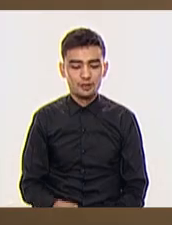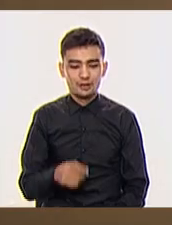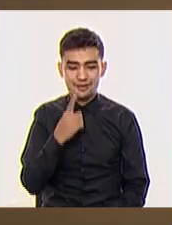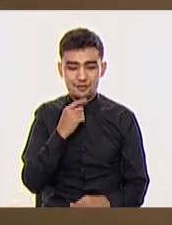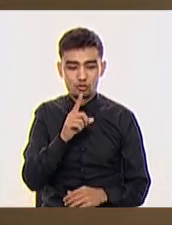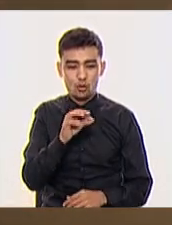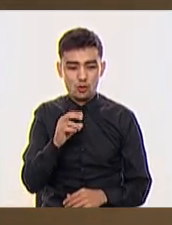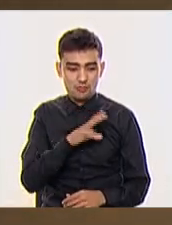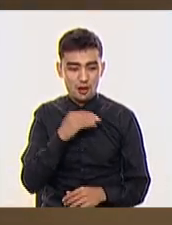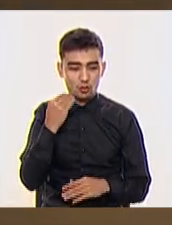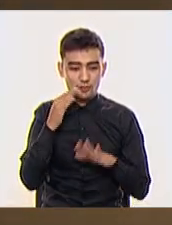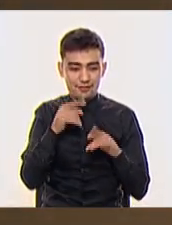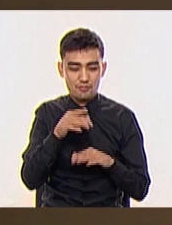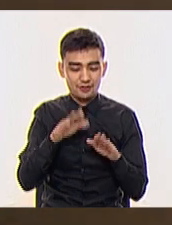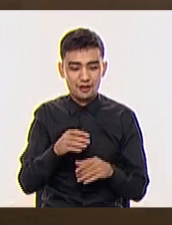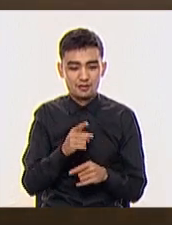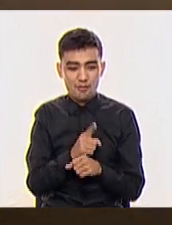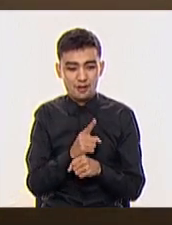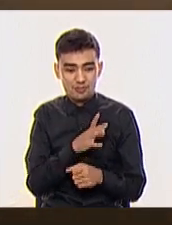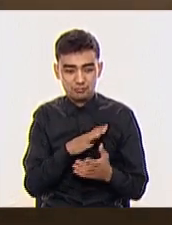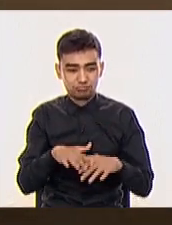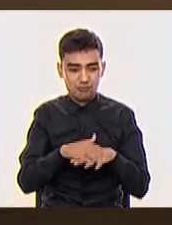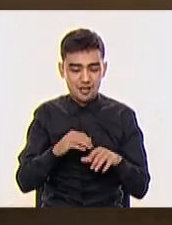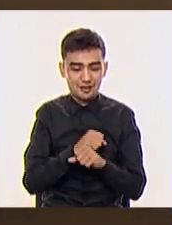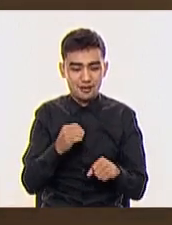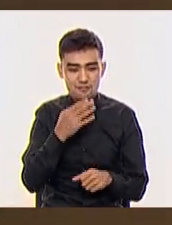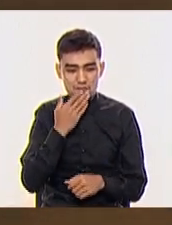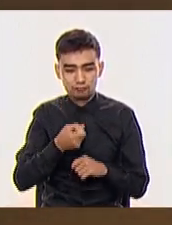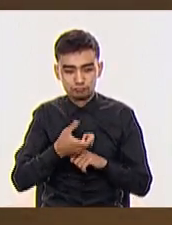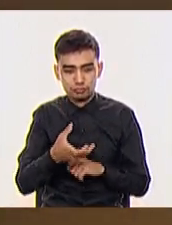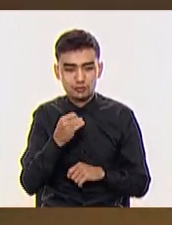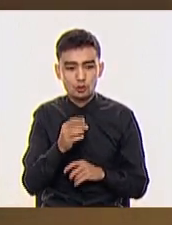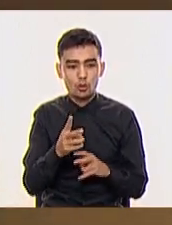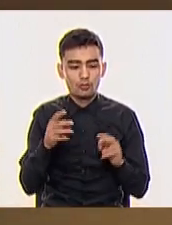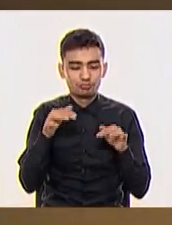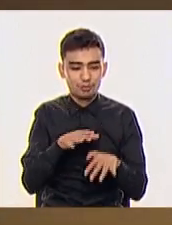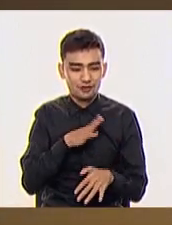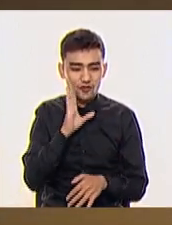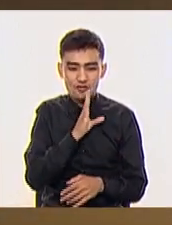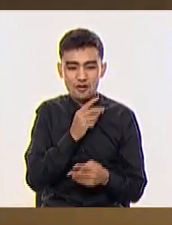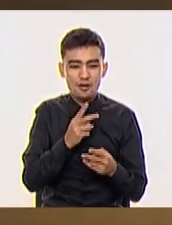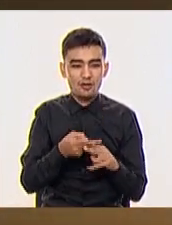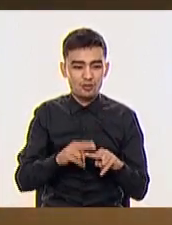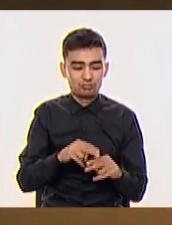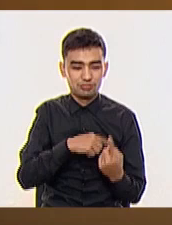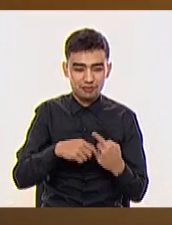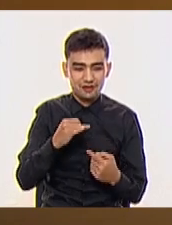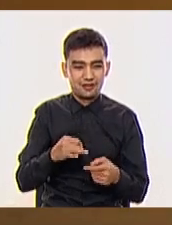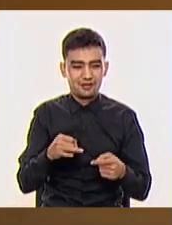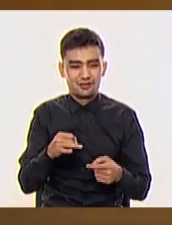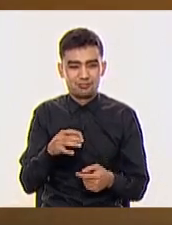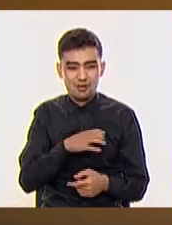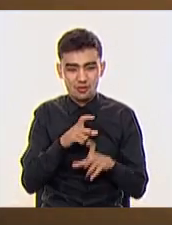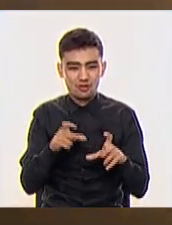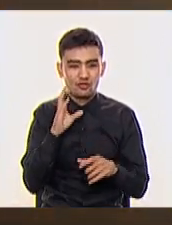Қызылаймаққа енген Ақтөбеде жиындар өткізуге тыйым салған білсе де, ауызашар ұйымдастырып оған барған іскер әйелдердің әрекеті әшкере болды. Видеода